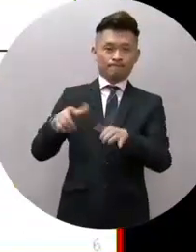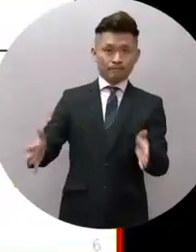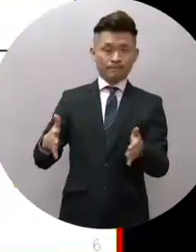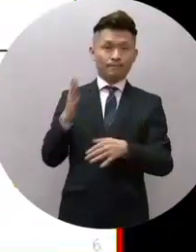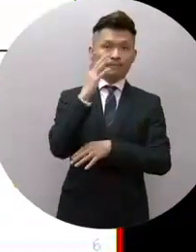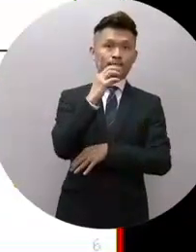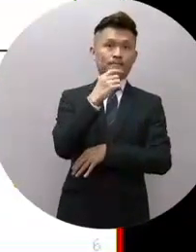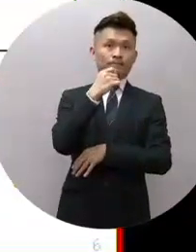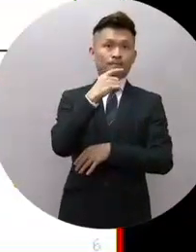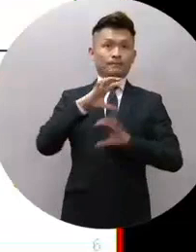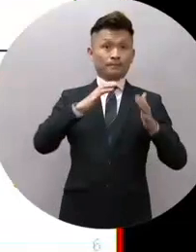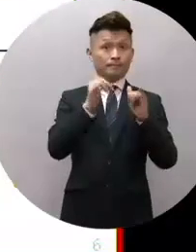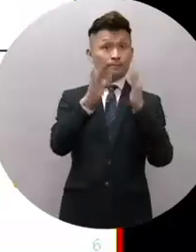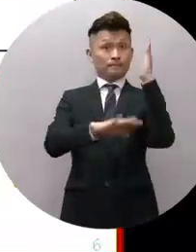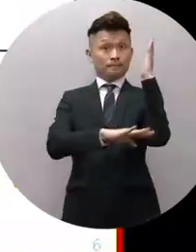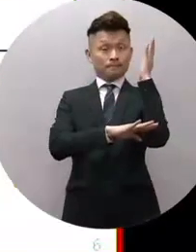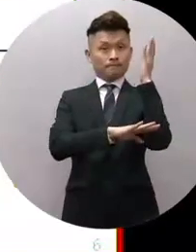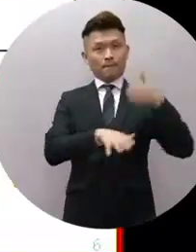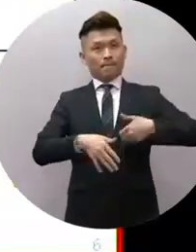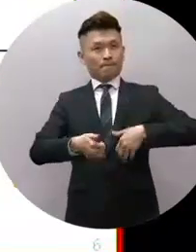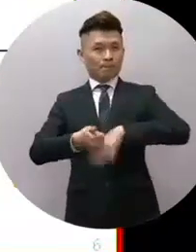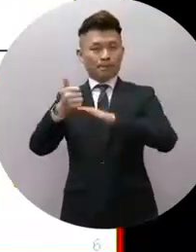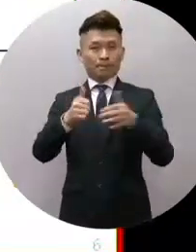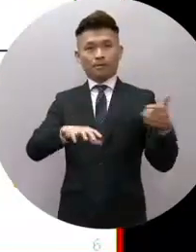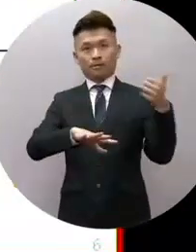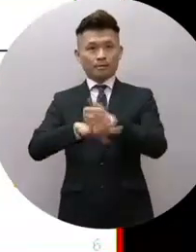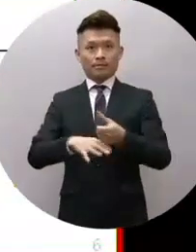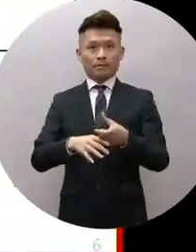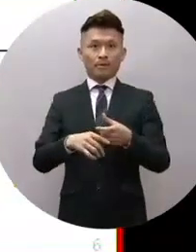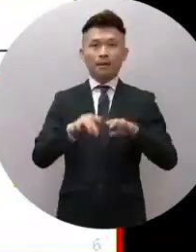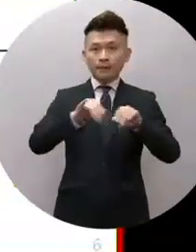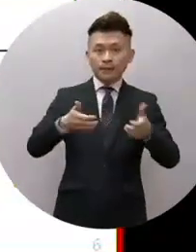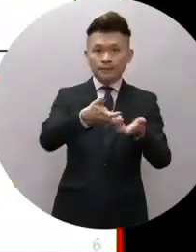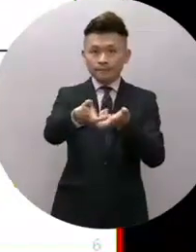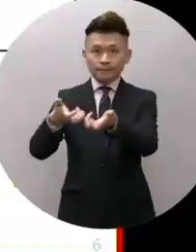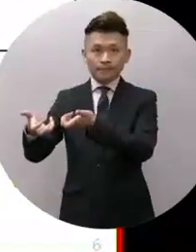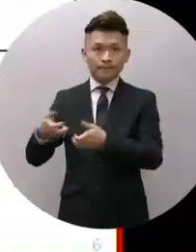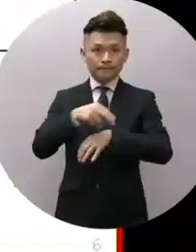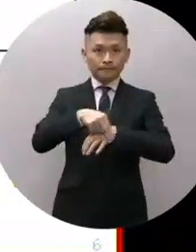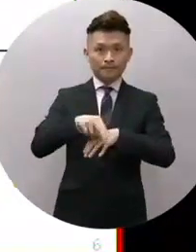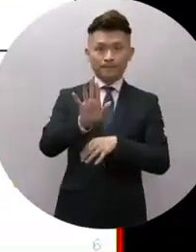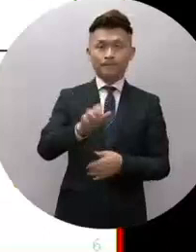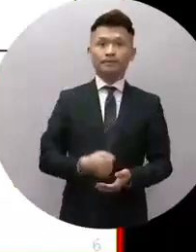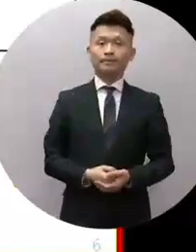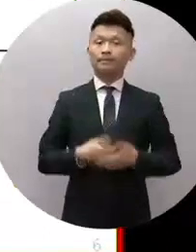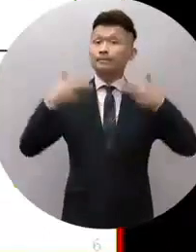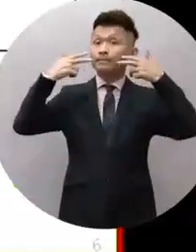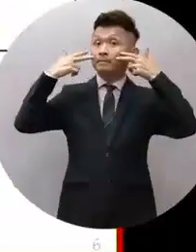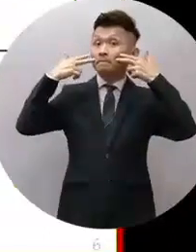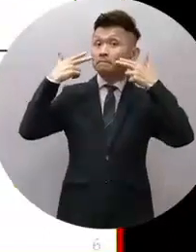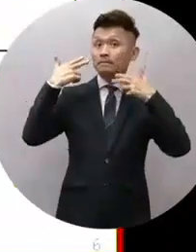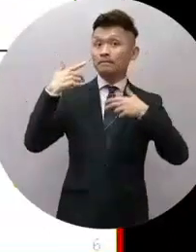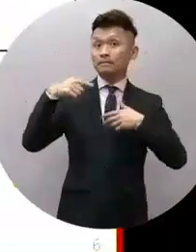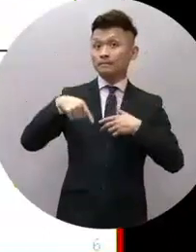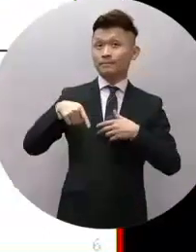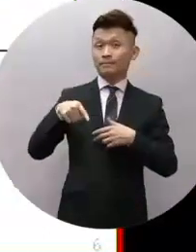政府来了之后，我们当然就接收了这些的土地，然后也开始把这些土地做一些的规划。那么呢，在原住民的时候，我